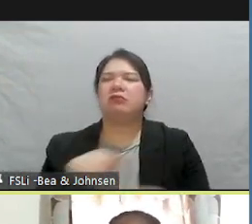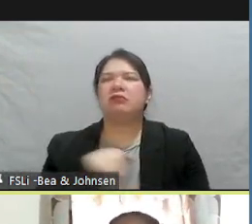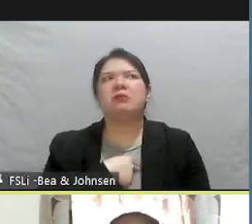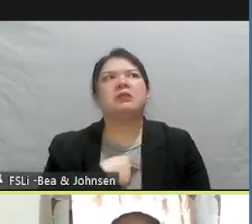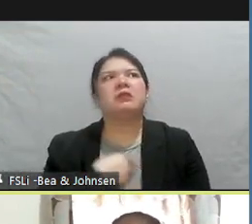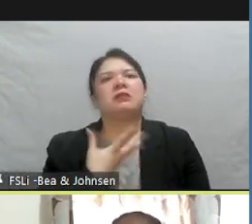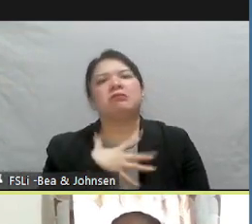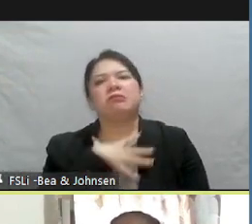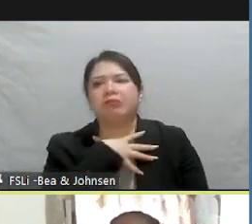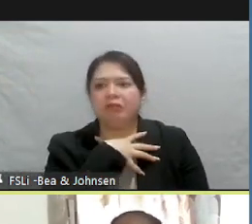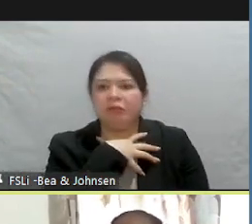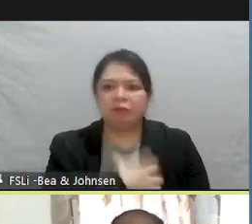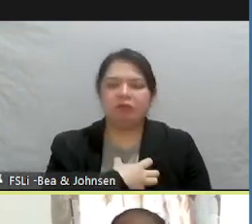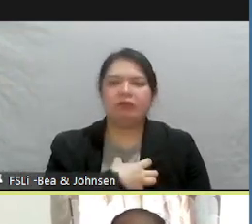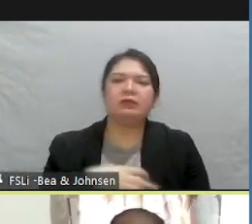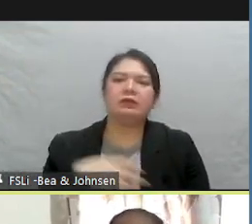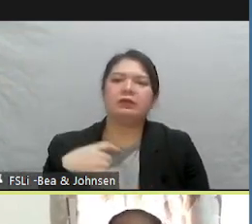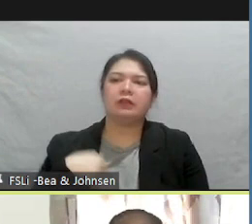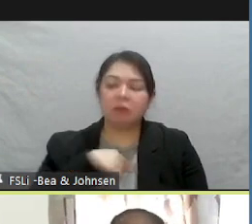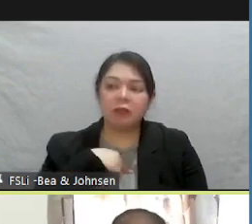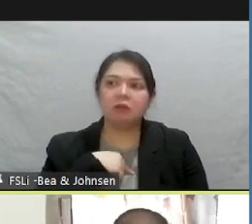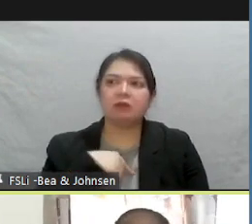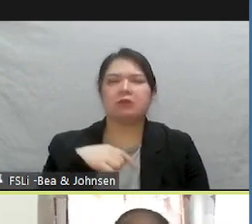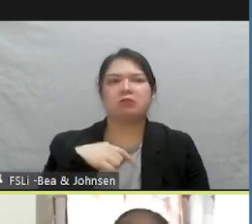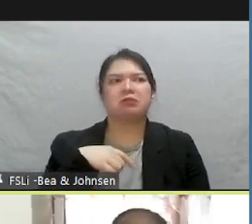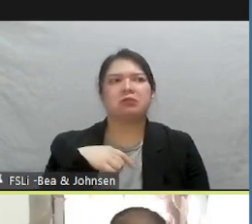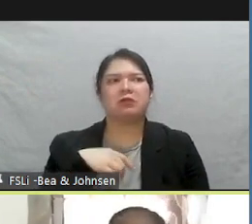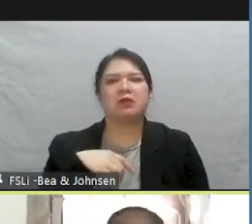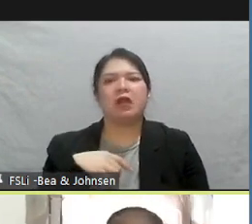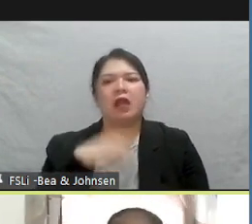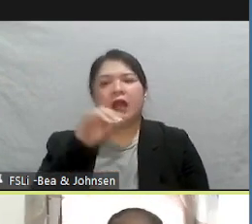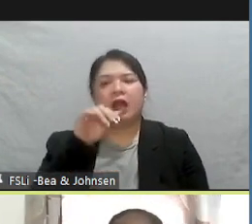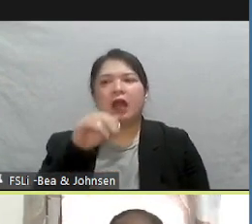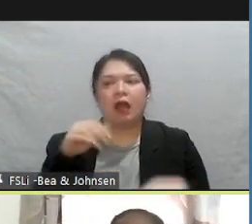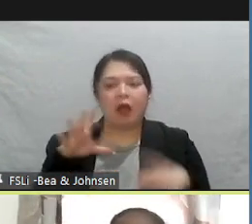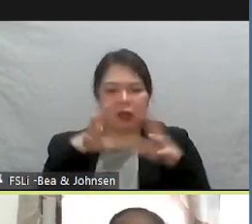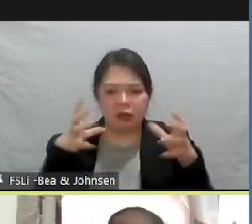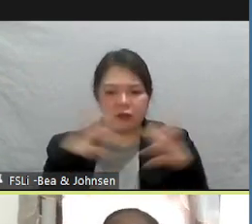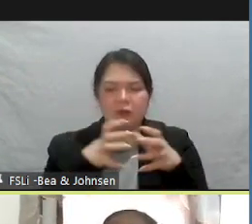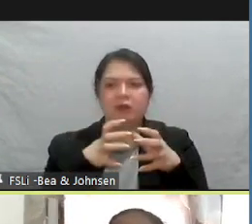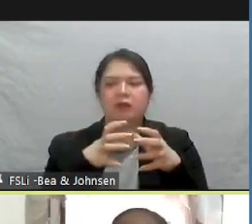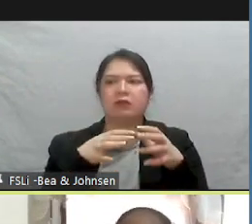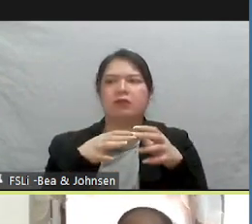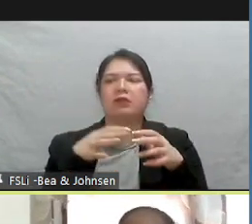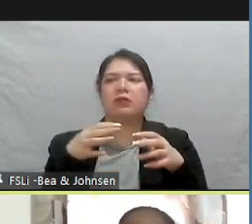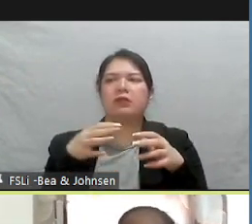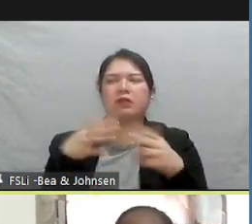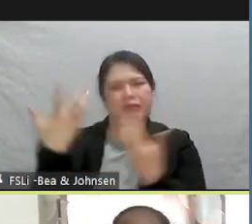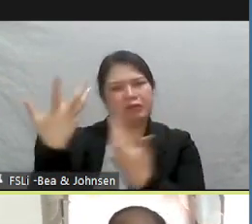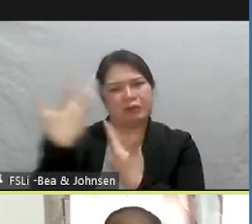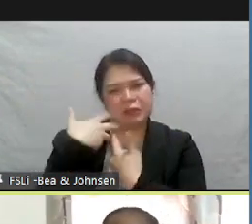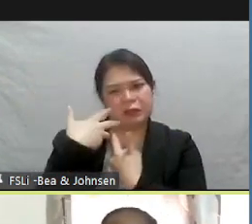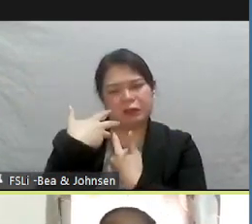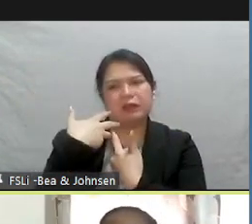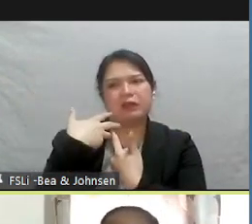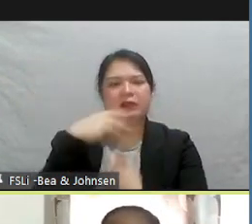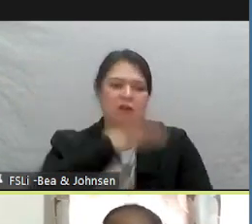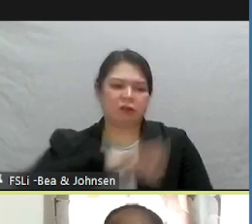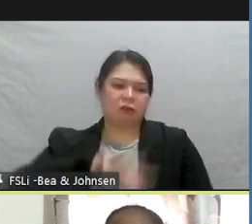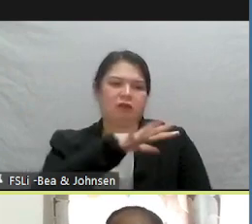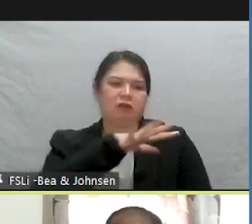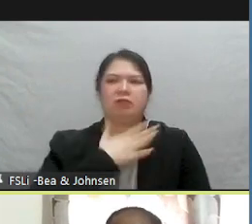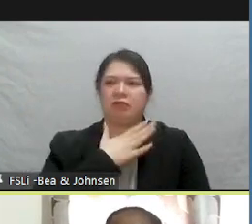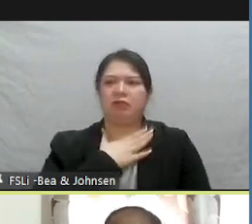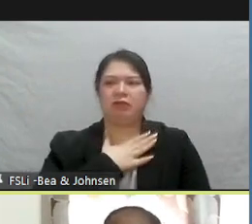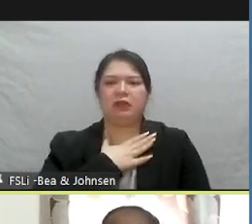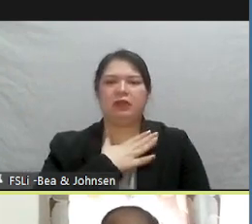amin na kami, mga katutubo, ay magiging dayuhan sa aming sariling komunidad